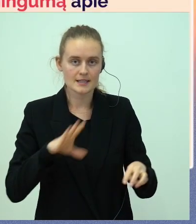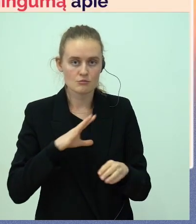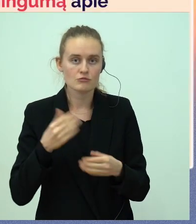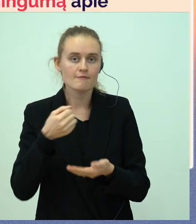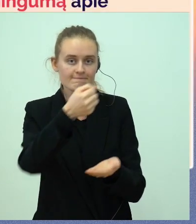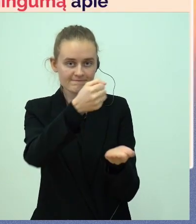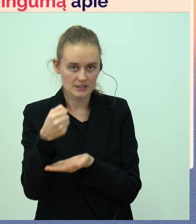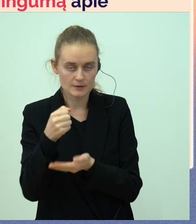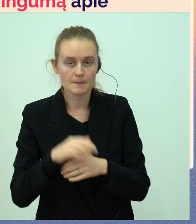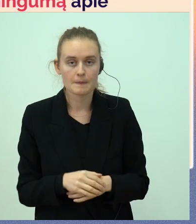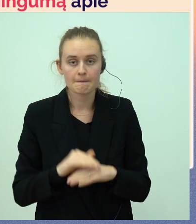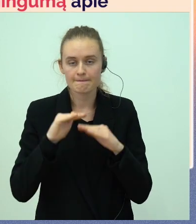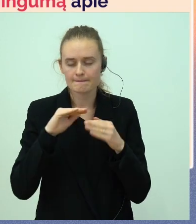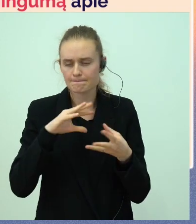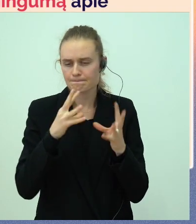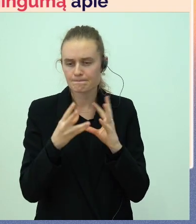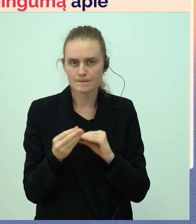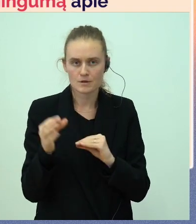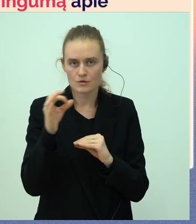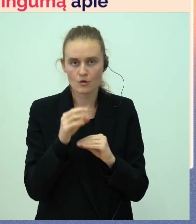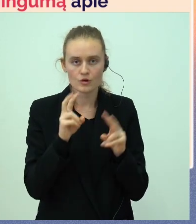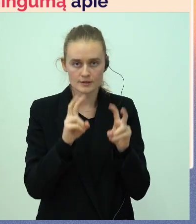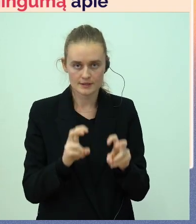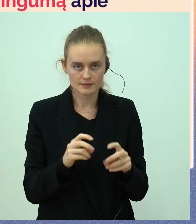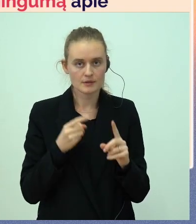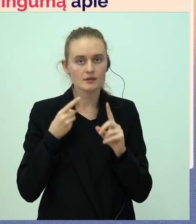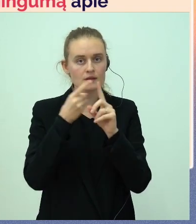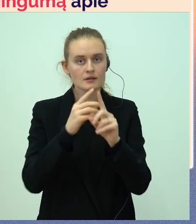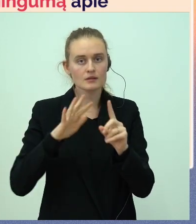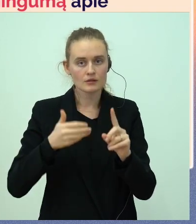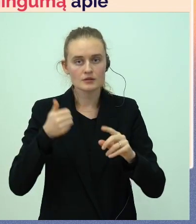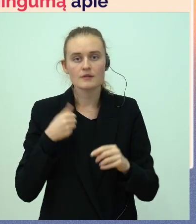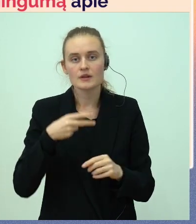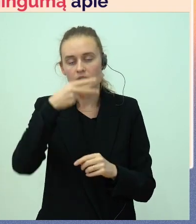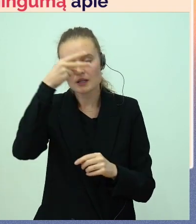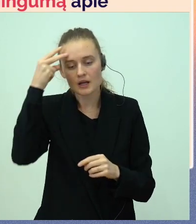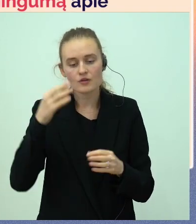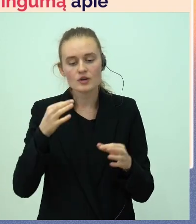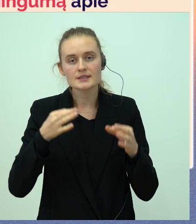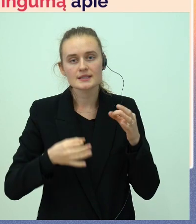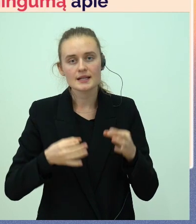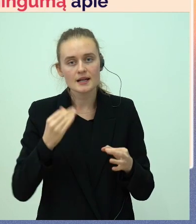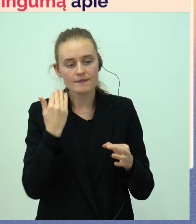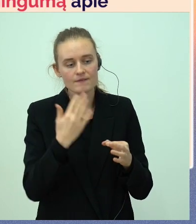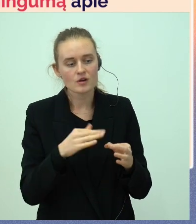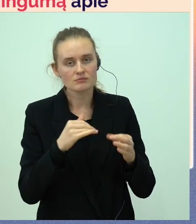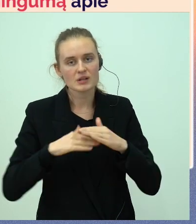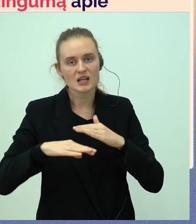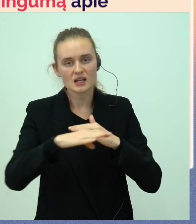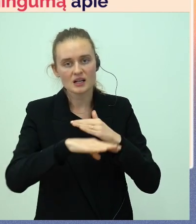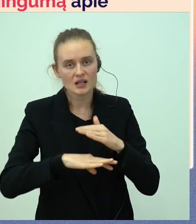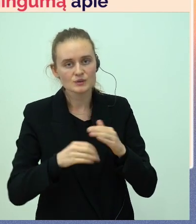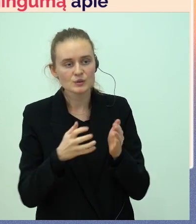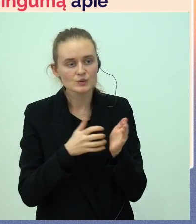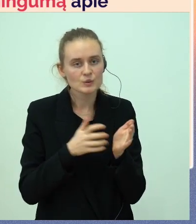Trumpai apie tyrimą, tai jo tikslas yra identifikuoti Lietuvos teisinės bazės trūkumus, būtent